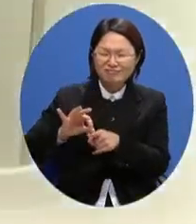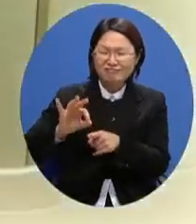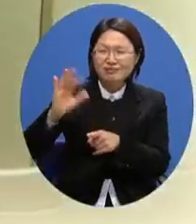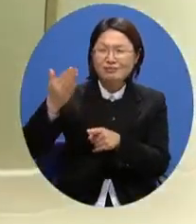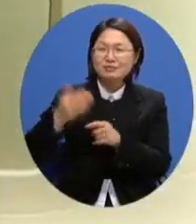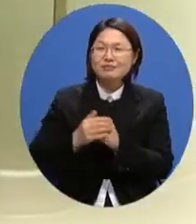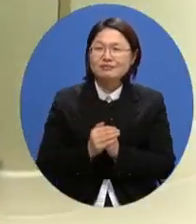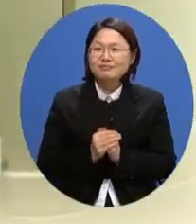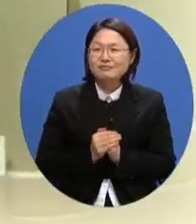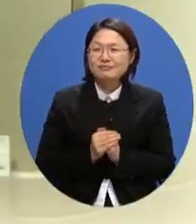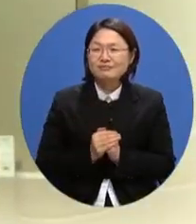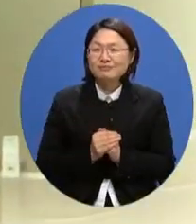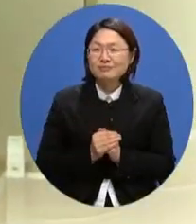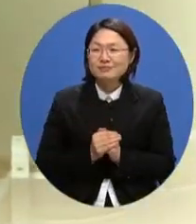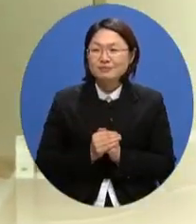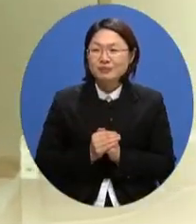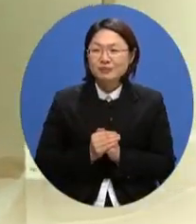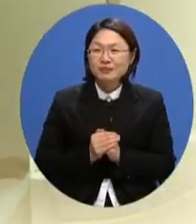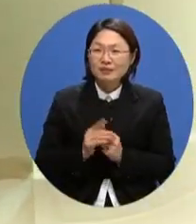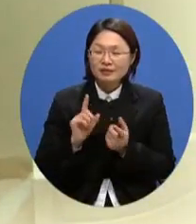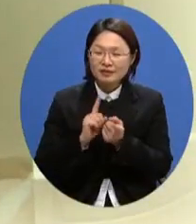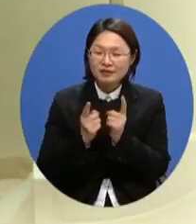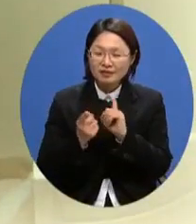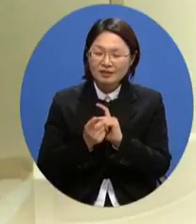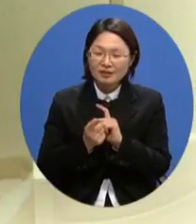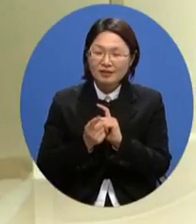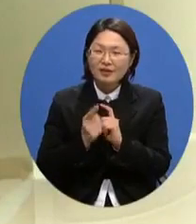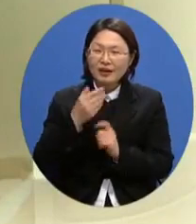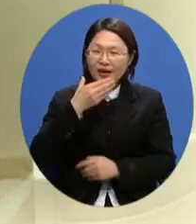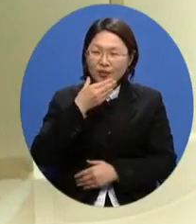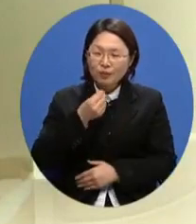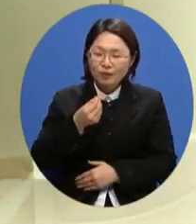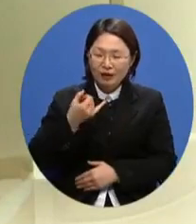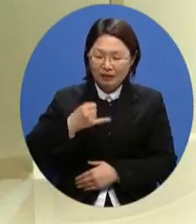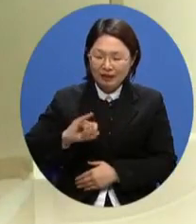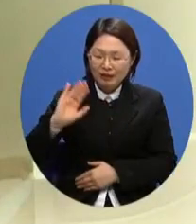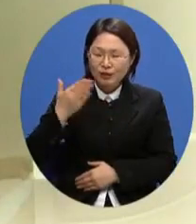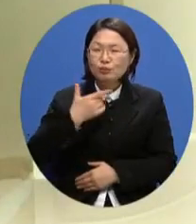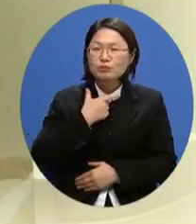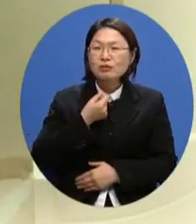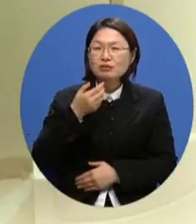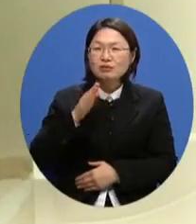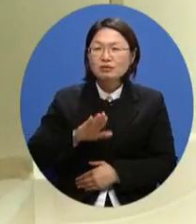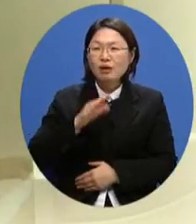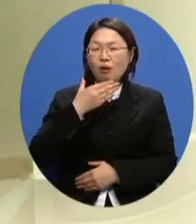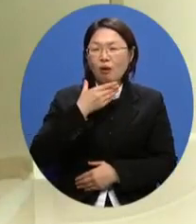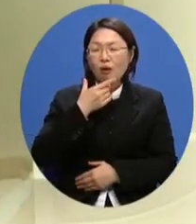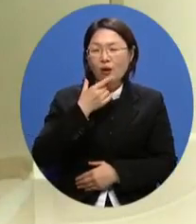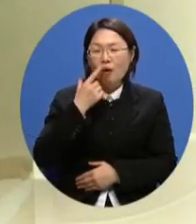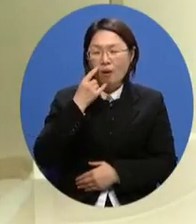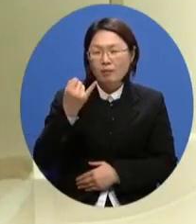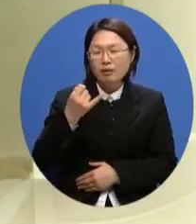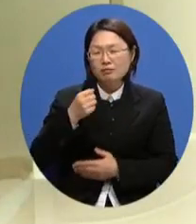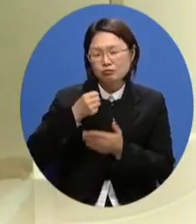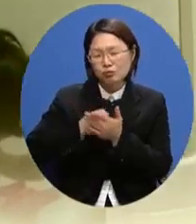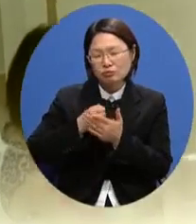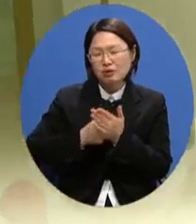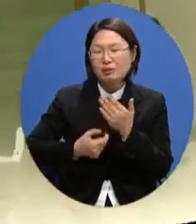알콩달콩 행복한 엄마와 딸이 되고 싶었는데 엄마도 속상한